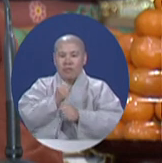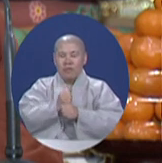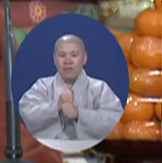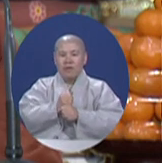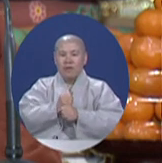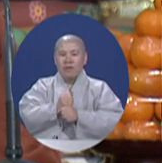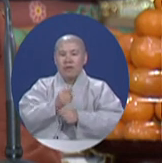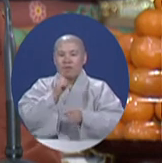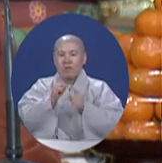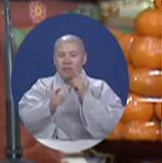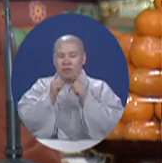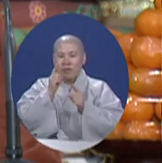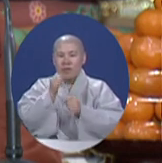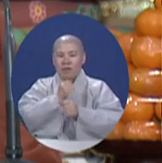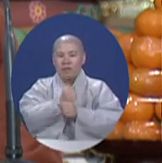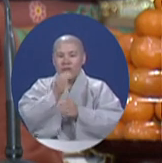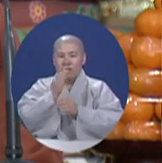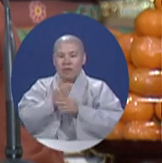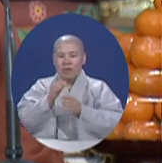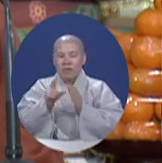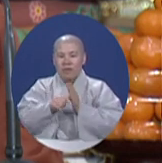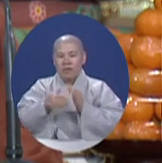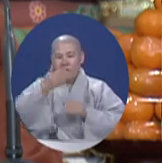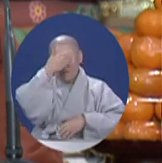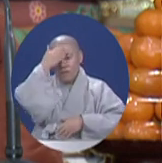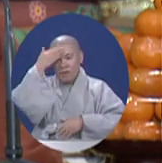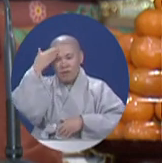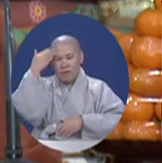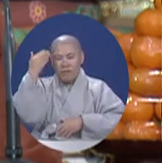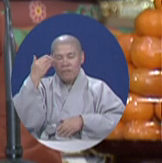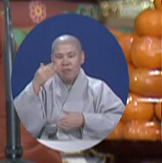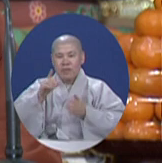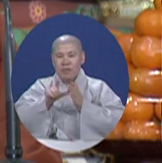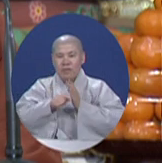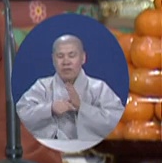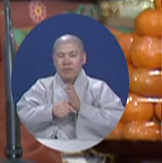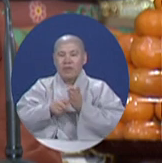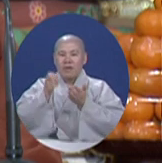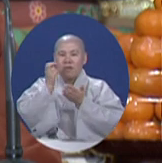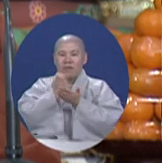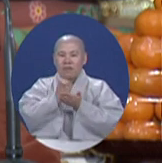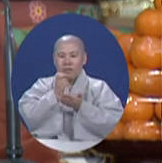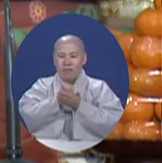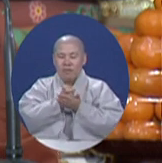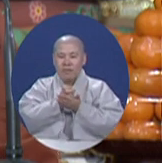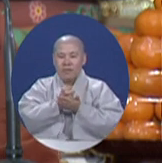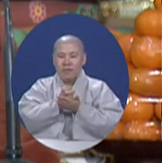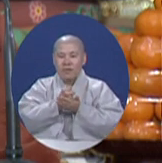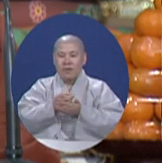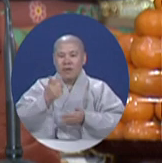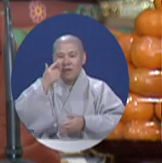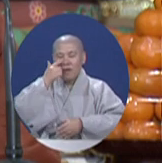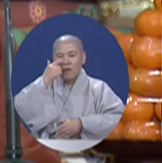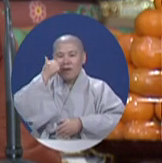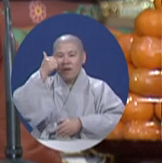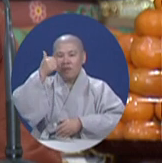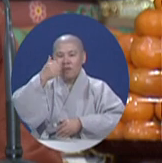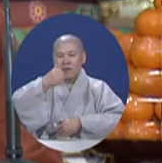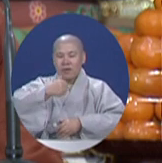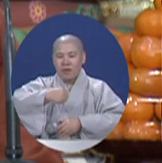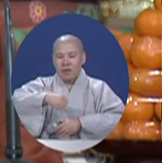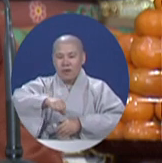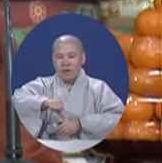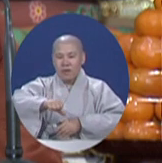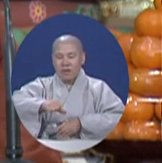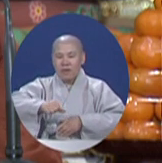얘기를 하면서 그때 그 젊은 나이에 이 도리는 아버지가 아들을 낳는